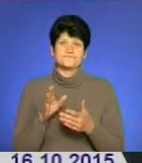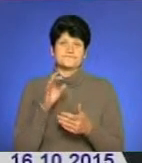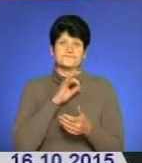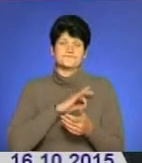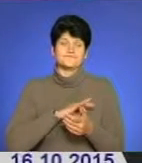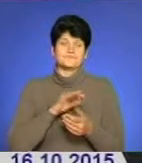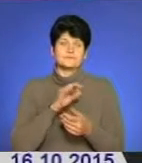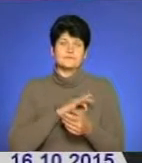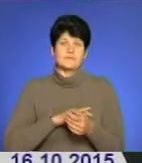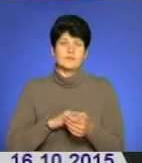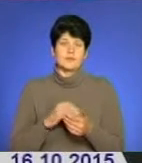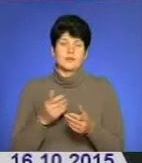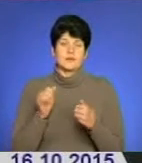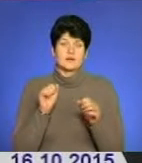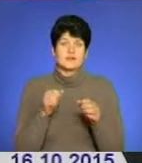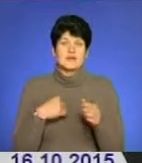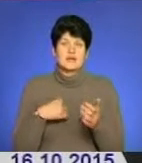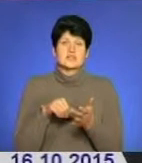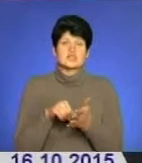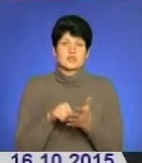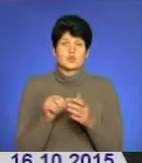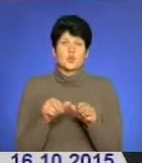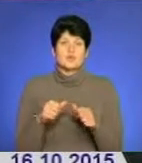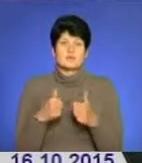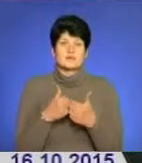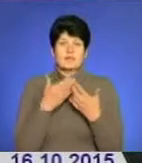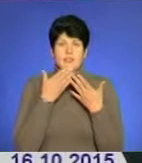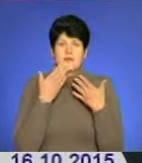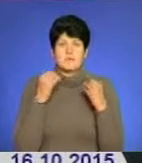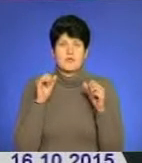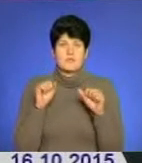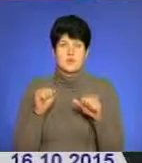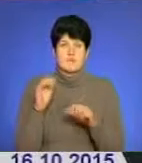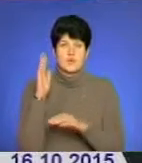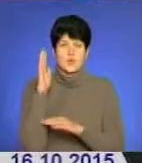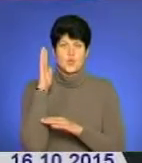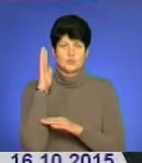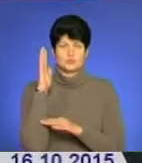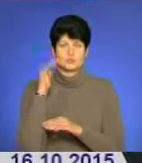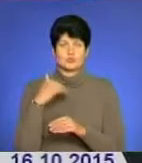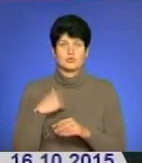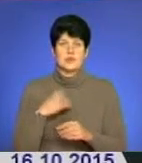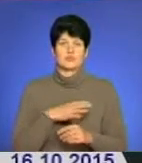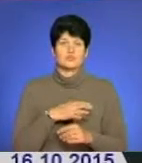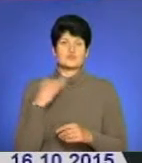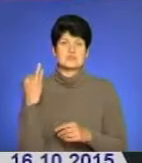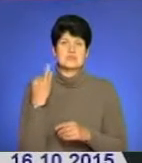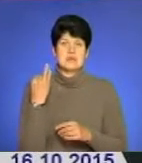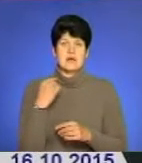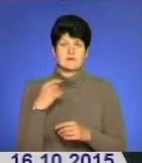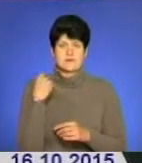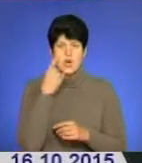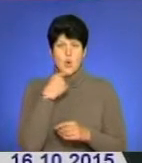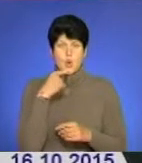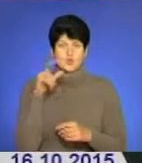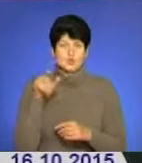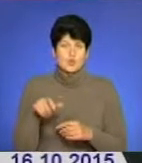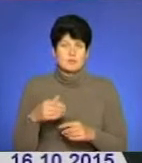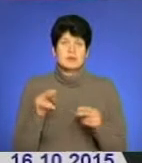Я, в принципі, як член комісії, не мав права голосу, бо я був як зацікавлена особа. Але,